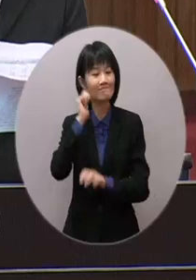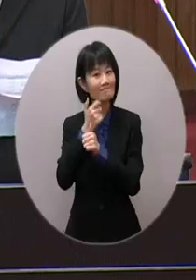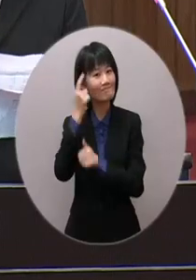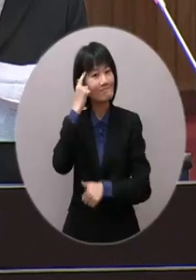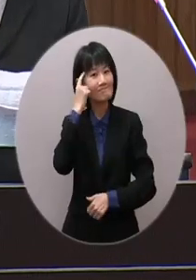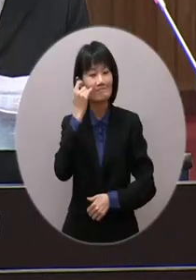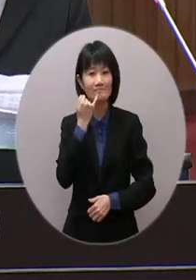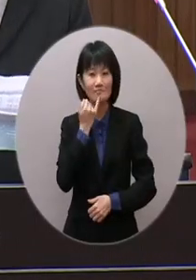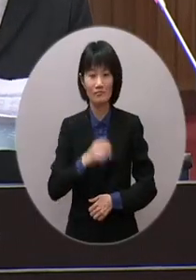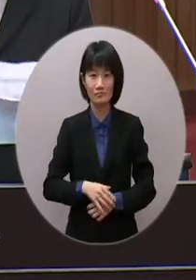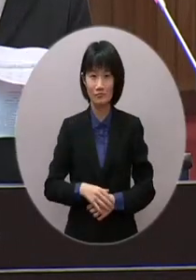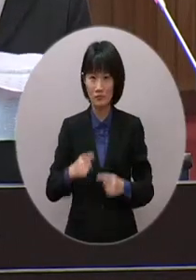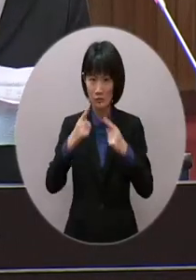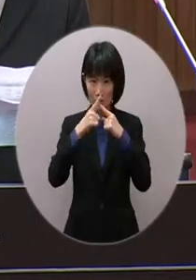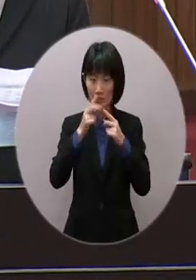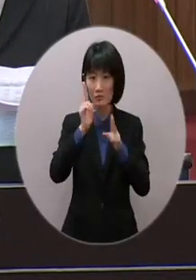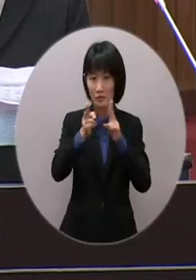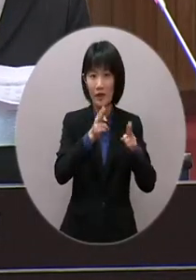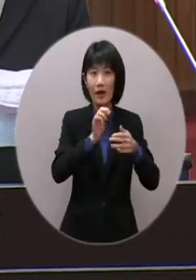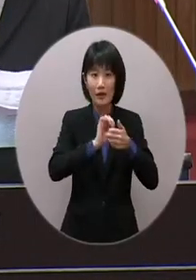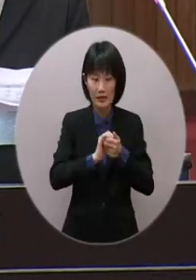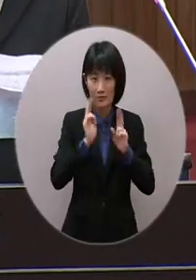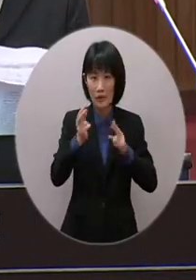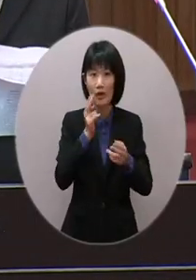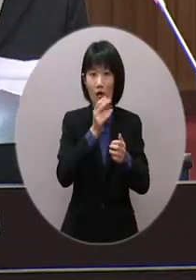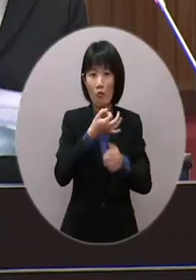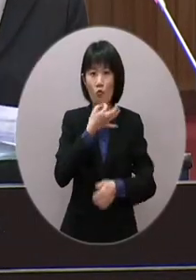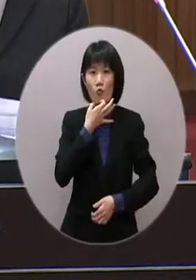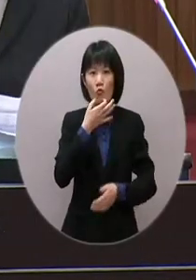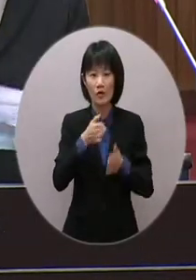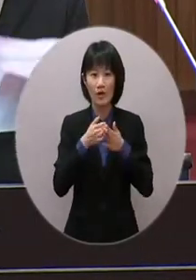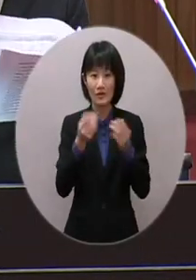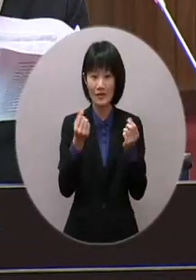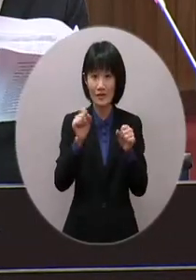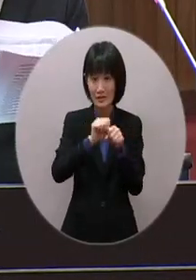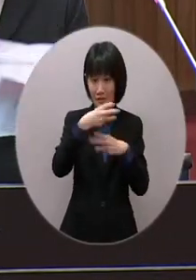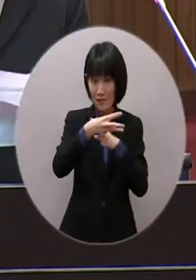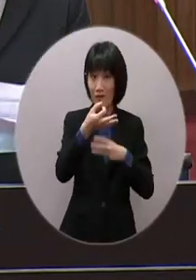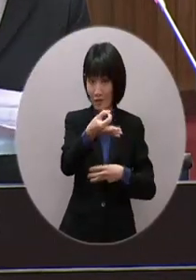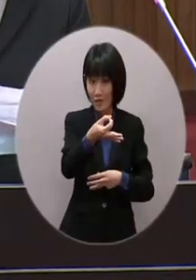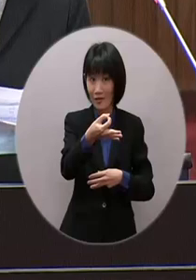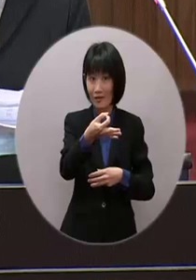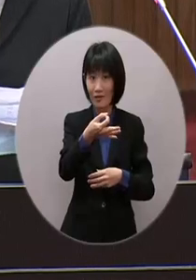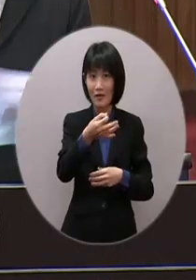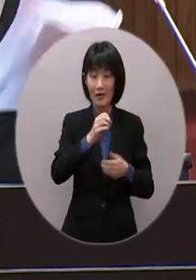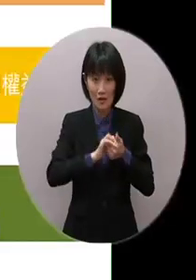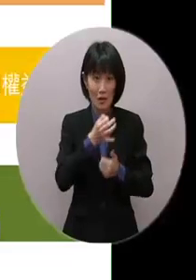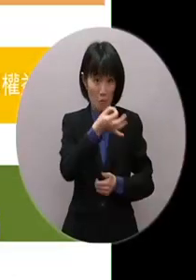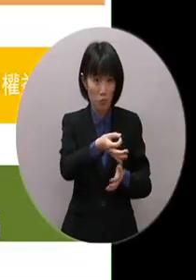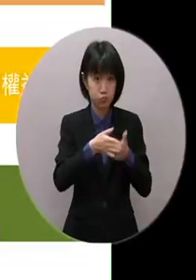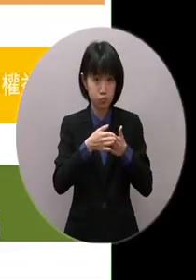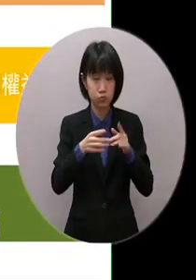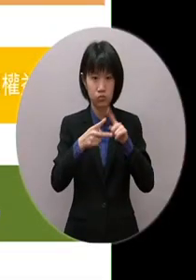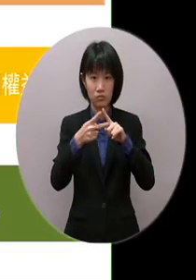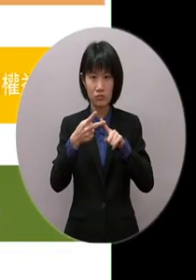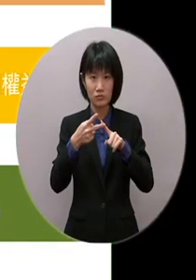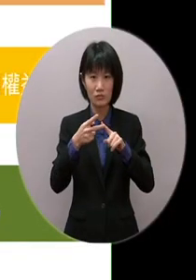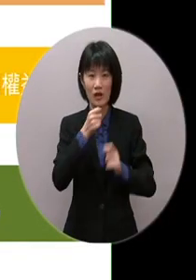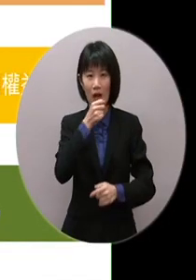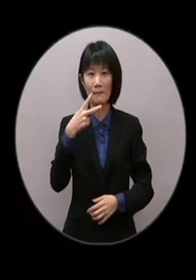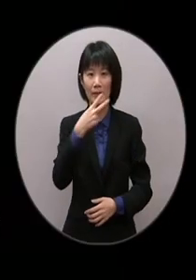我们在人力的补助这个部分一定要给足够，特别是在加班费，我们是不是应该也可以给？那在民间团